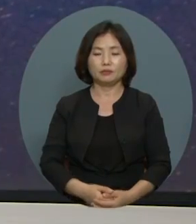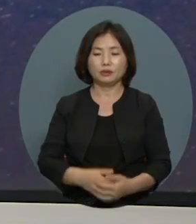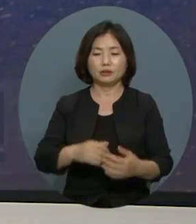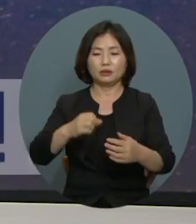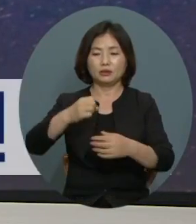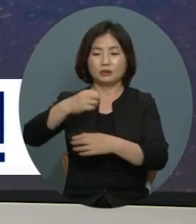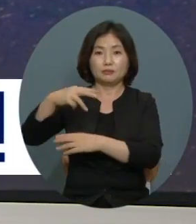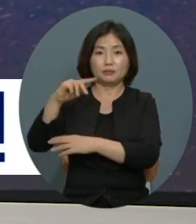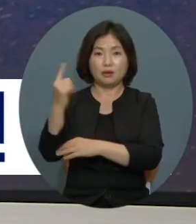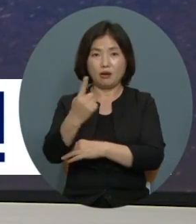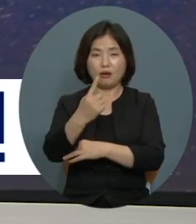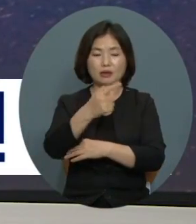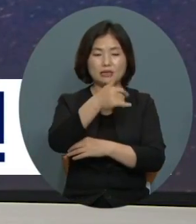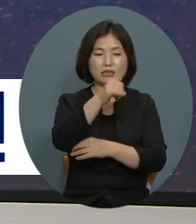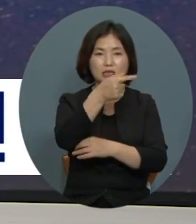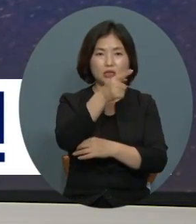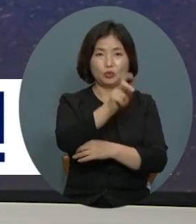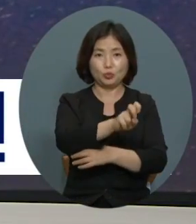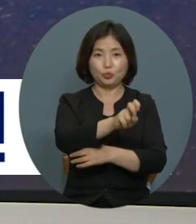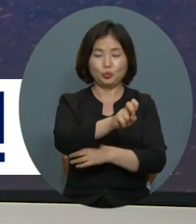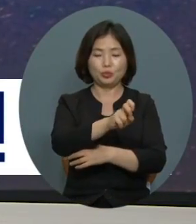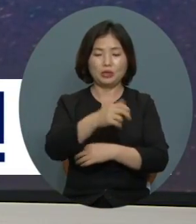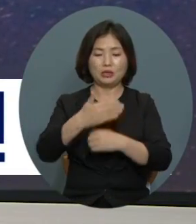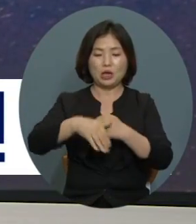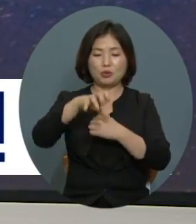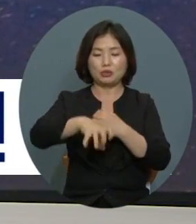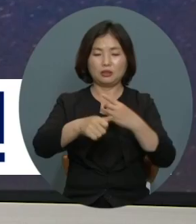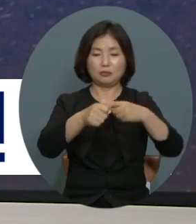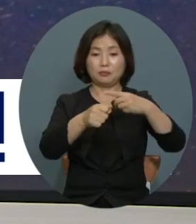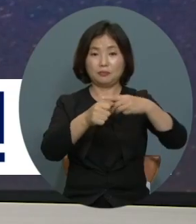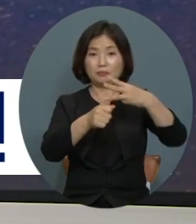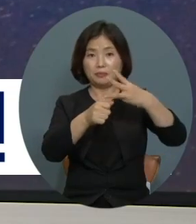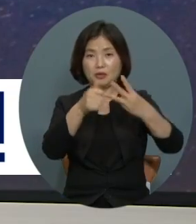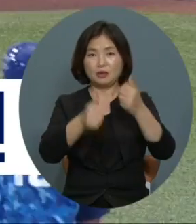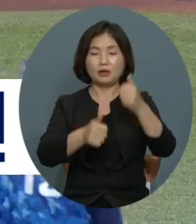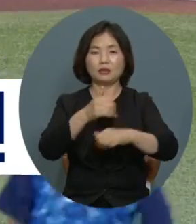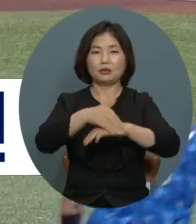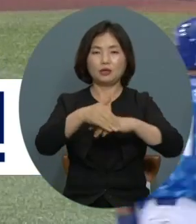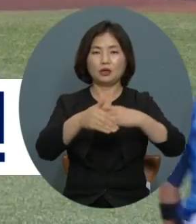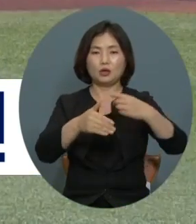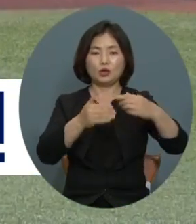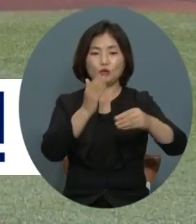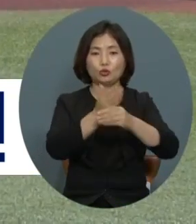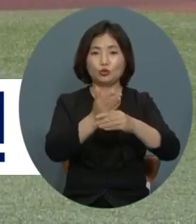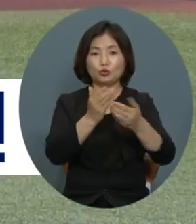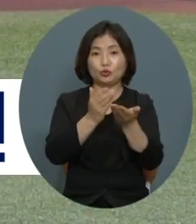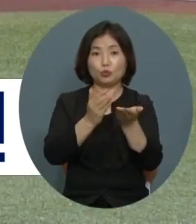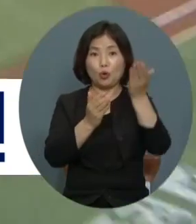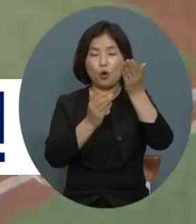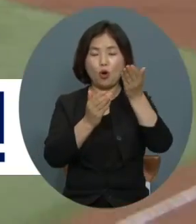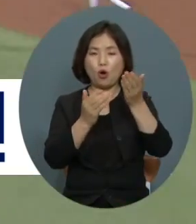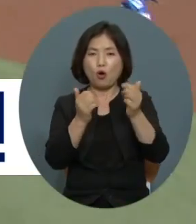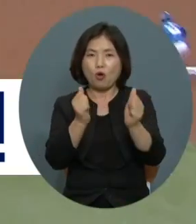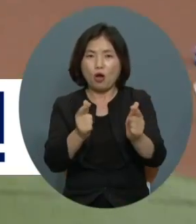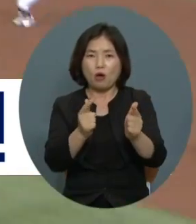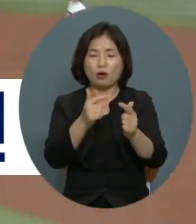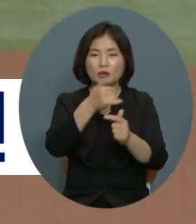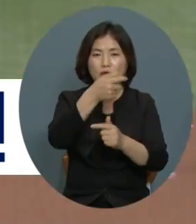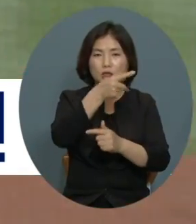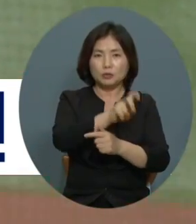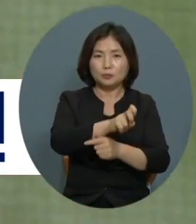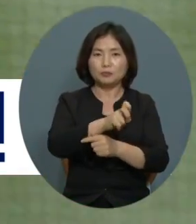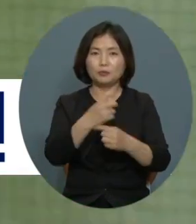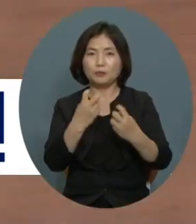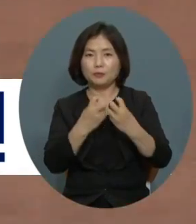프로야구 삼성 라이온즈가 키움을 상대로 홈에서 3연전을 합니다. 중위권과 상위권의 갈림길에서 키움을 상대하는